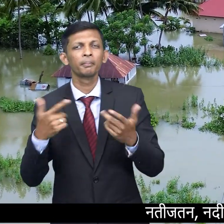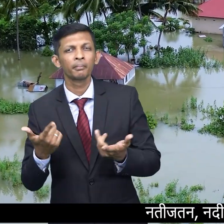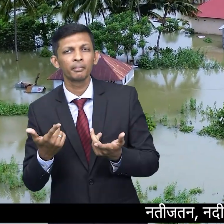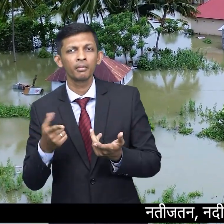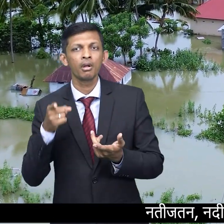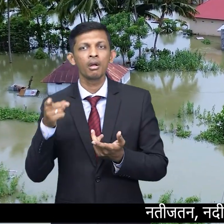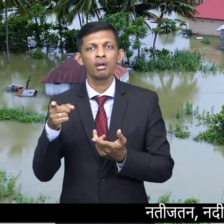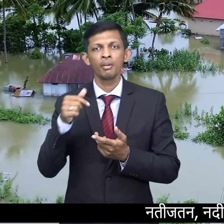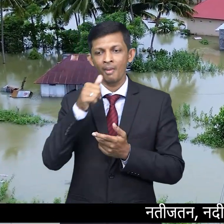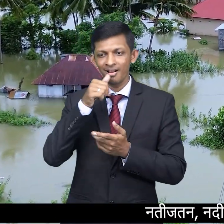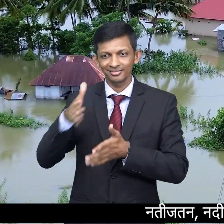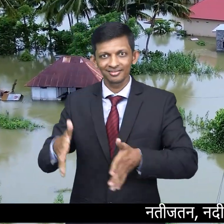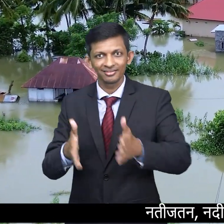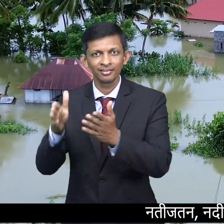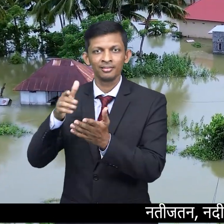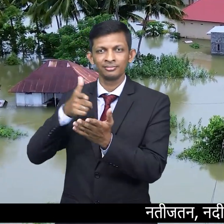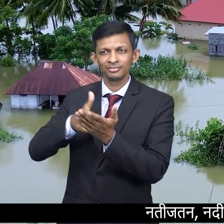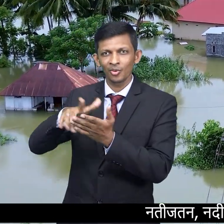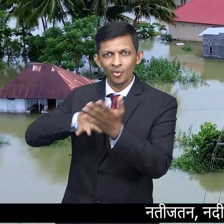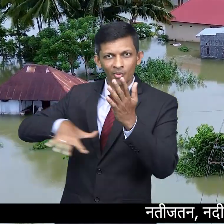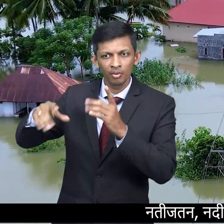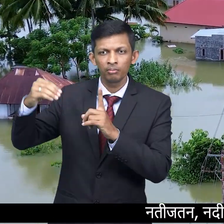नतीजतन नदी के पास के गांव प्रभावित होते हैं।